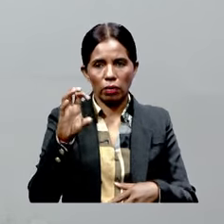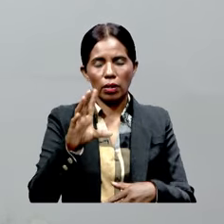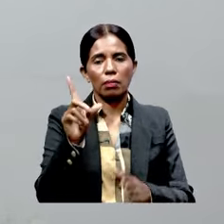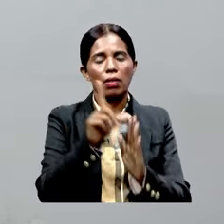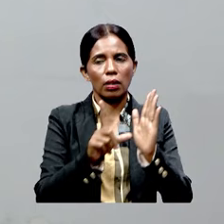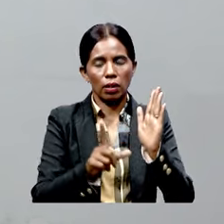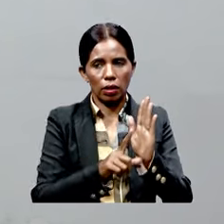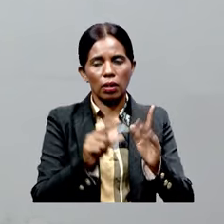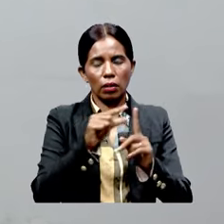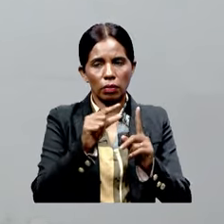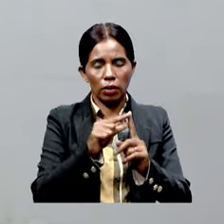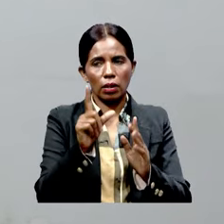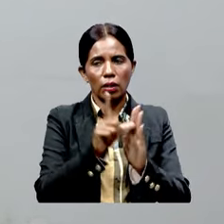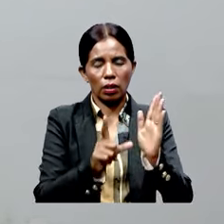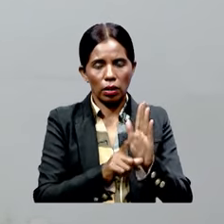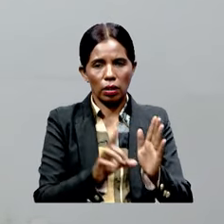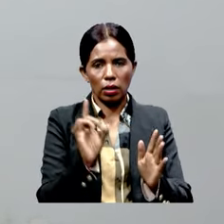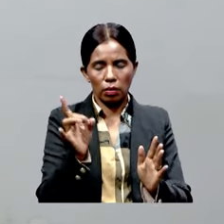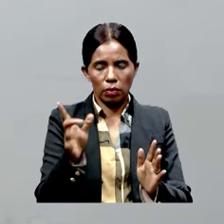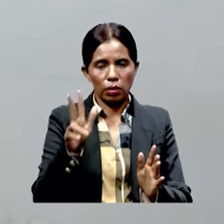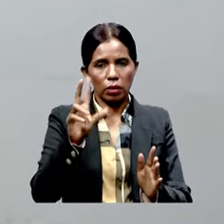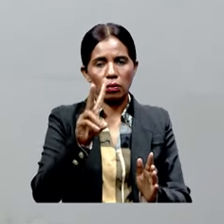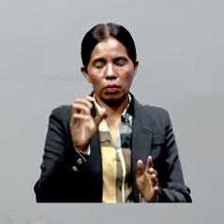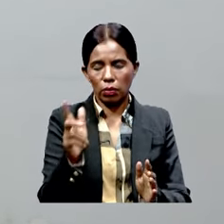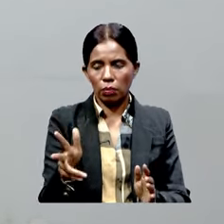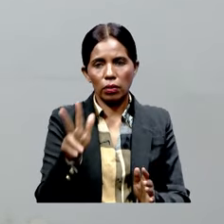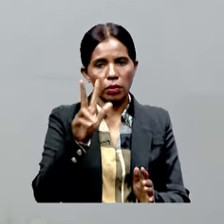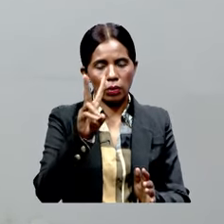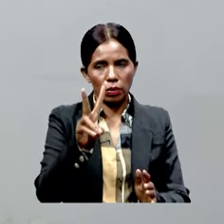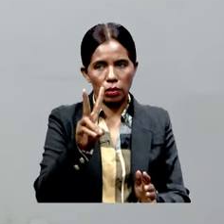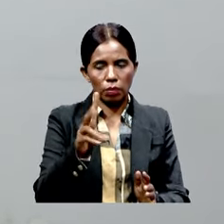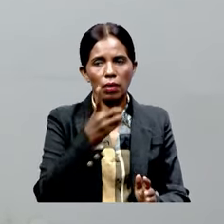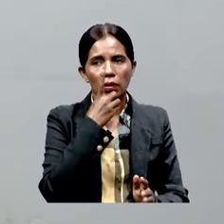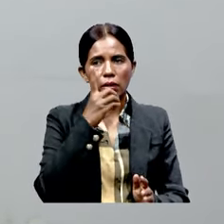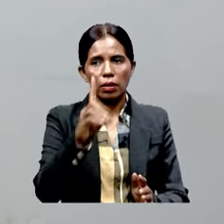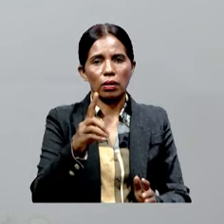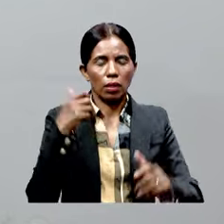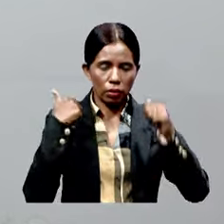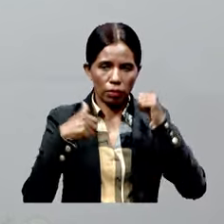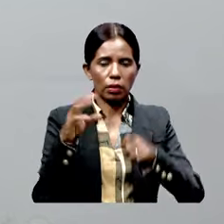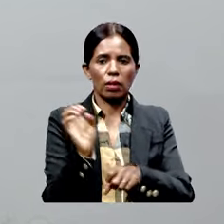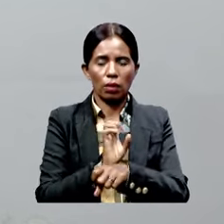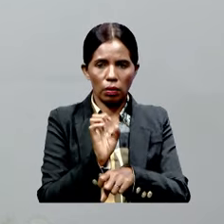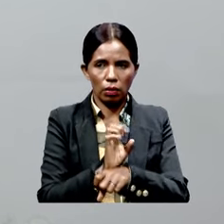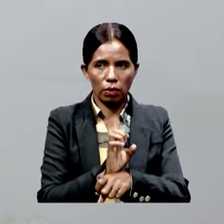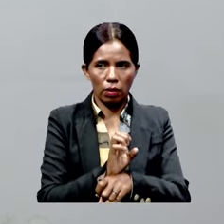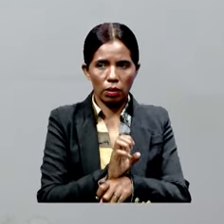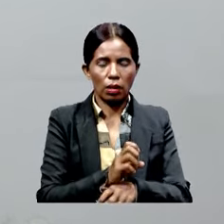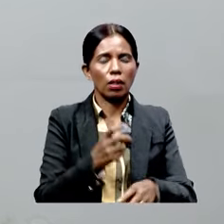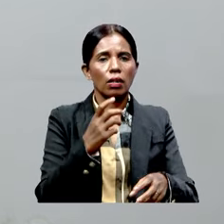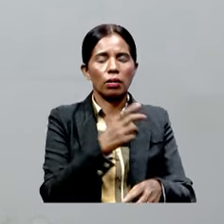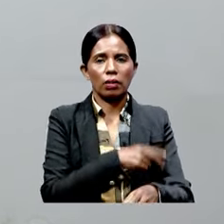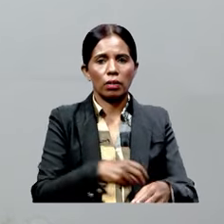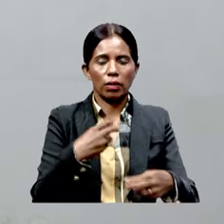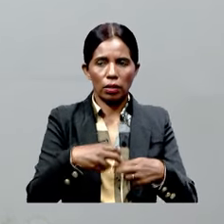telefon a temene kat dekret 83 para 2022 ni atete de mai declara nini activities economics faila tu declara ni